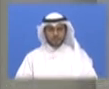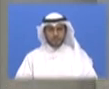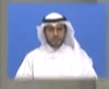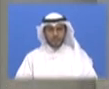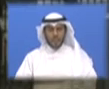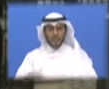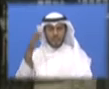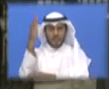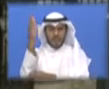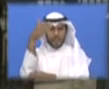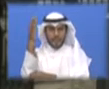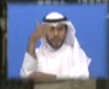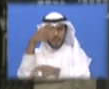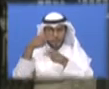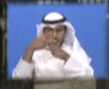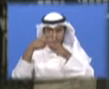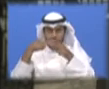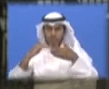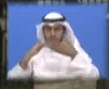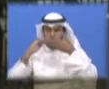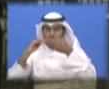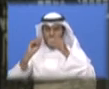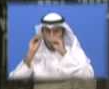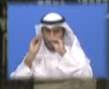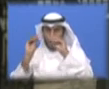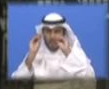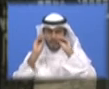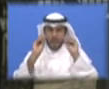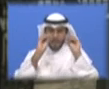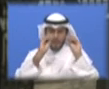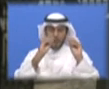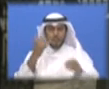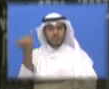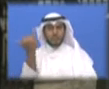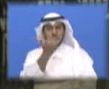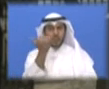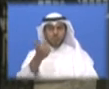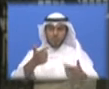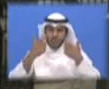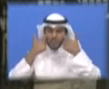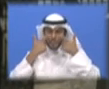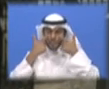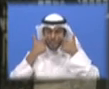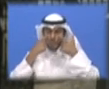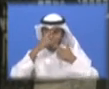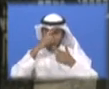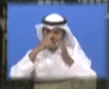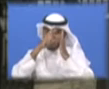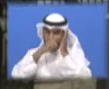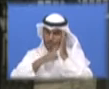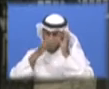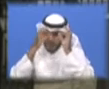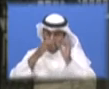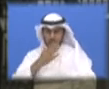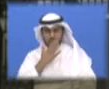سفارة دولة الكويت هنا بلندن لمواطني دولة الكويت بضرورة توخي الحذر واتباع التعليمات تأتي